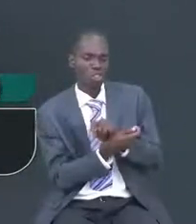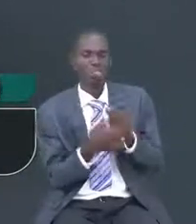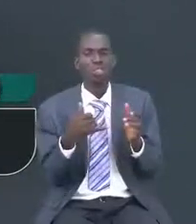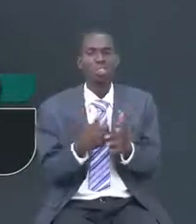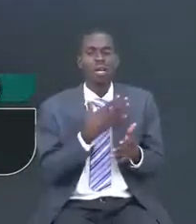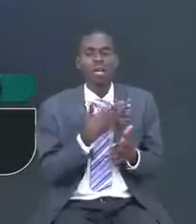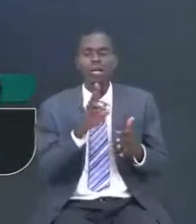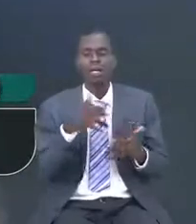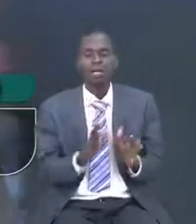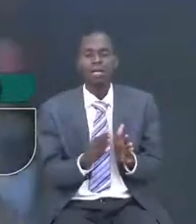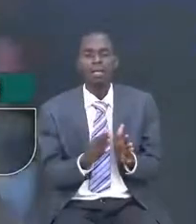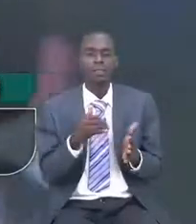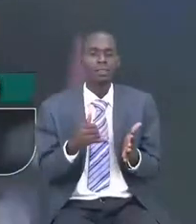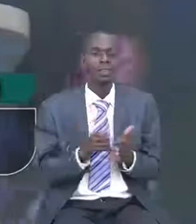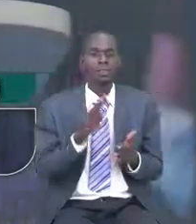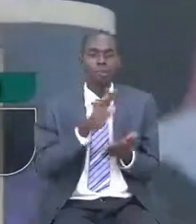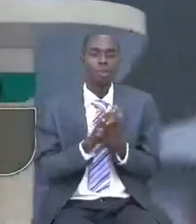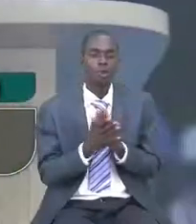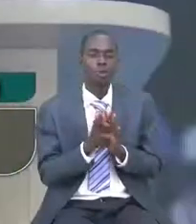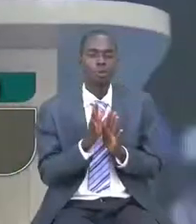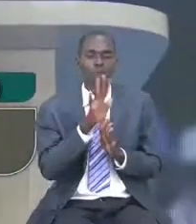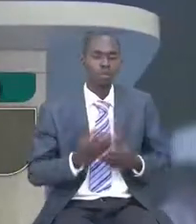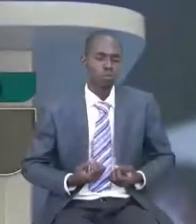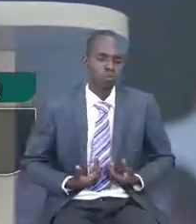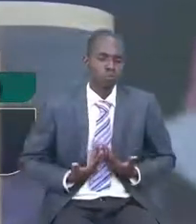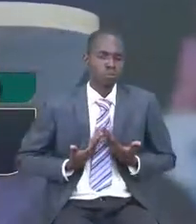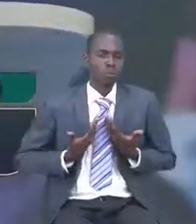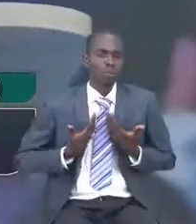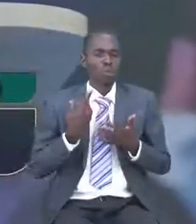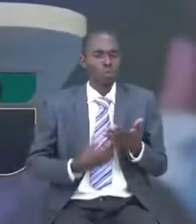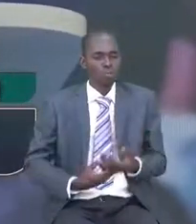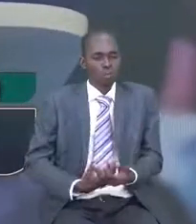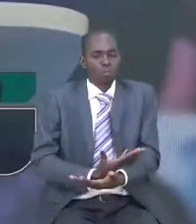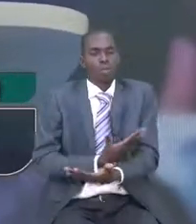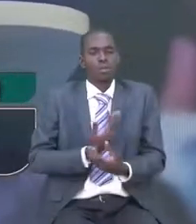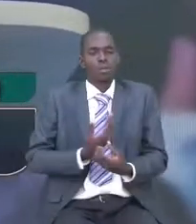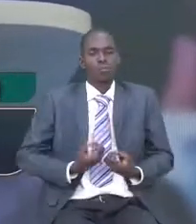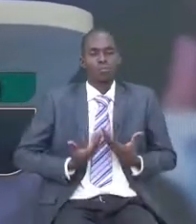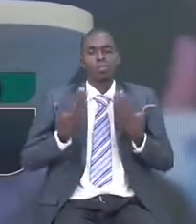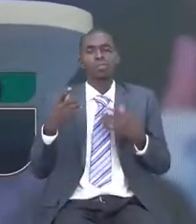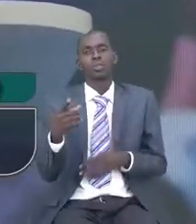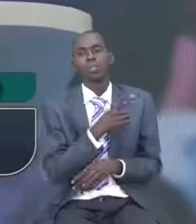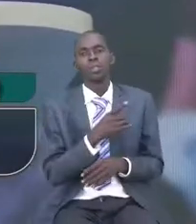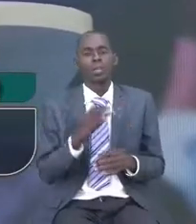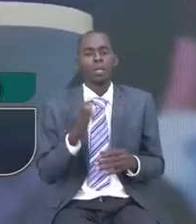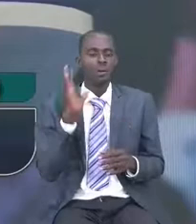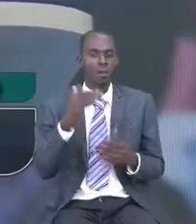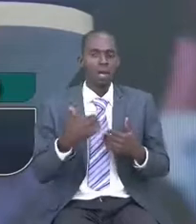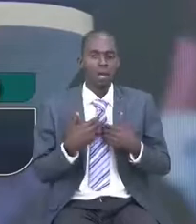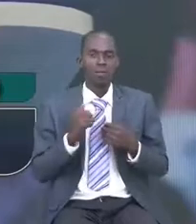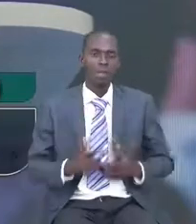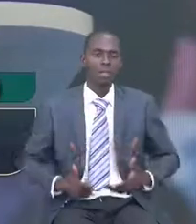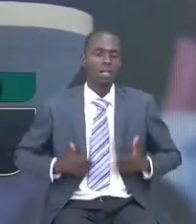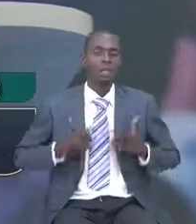et tu es bien motivé pour avoir une vie qui a de sens. Ta